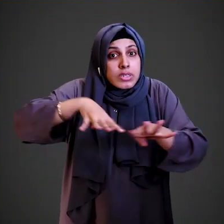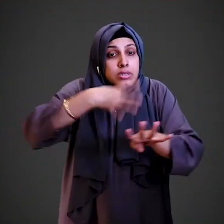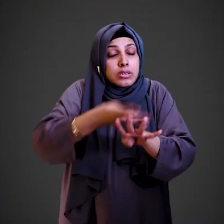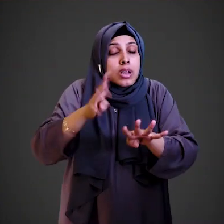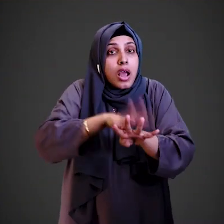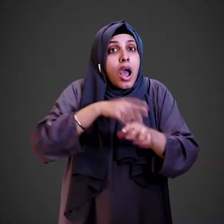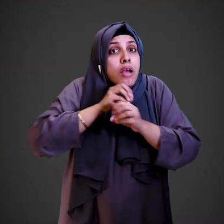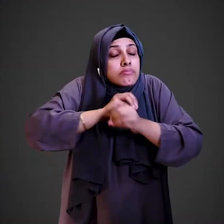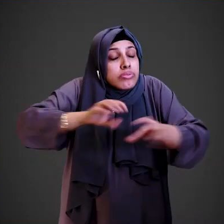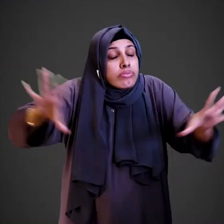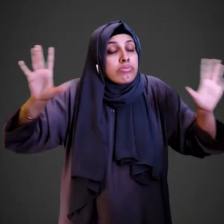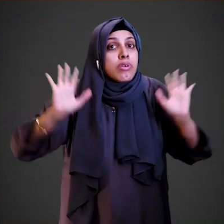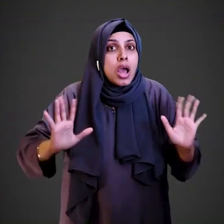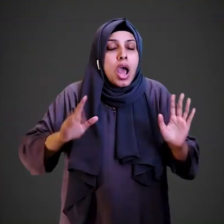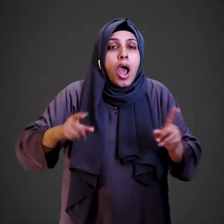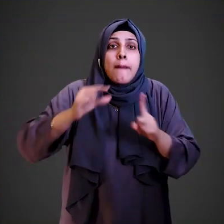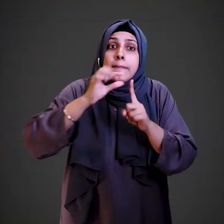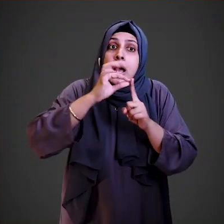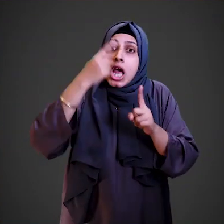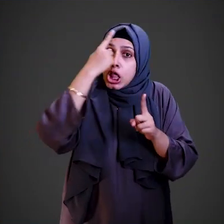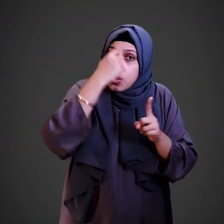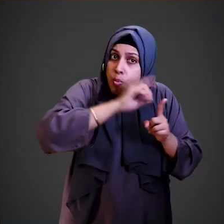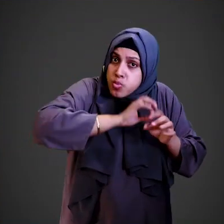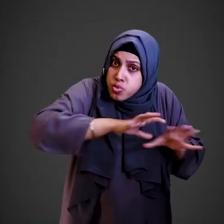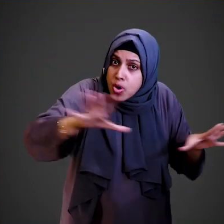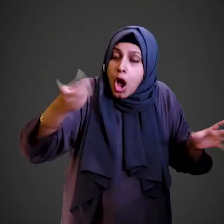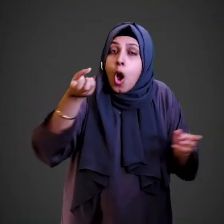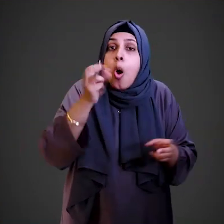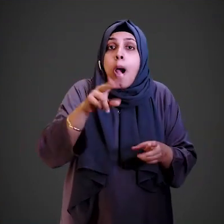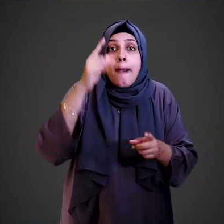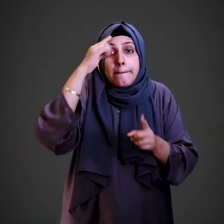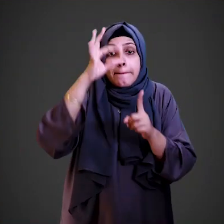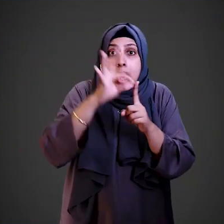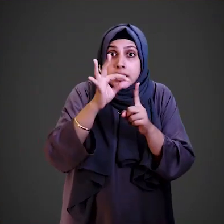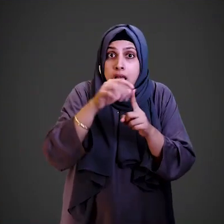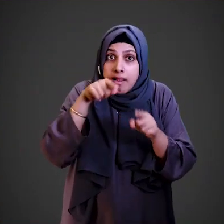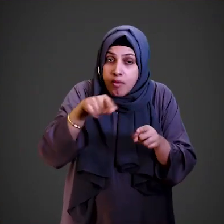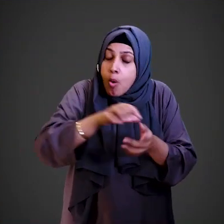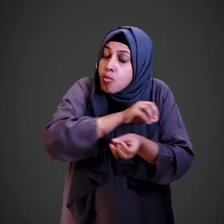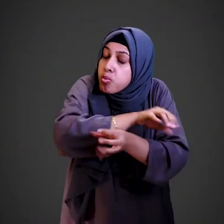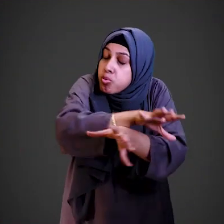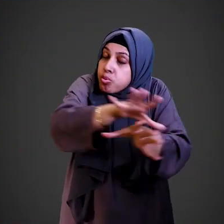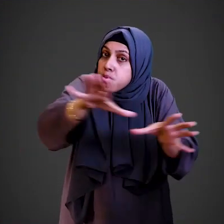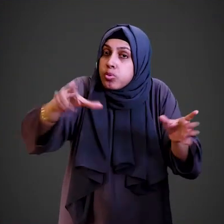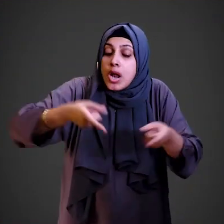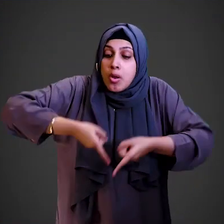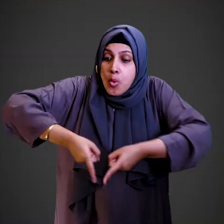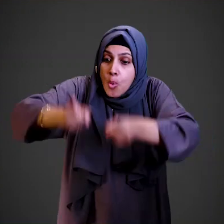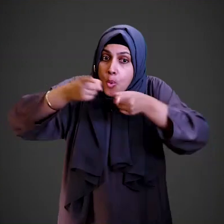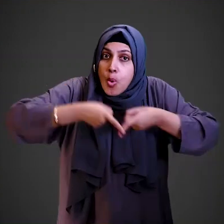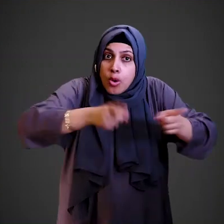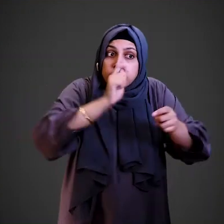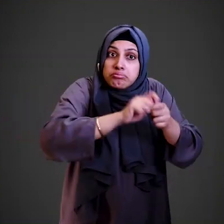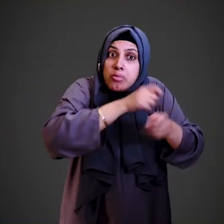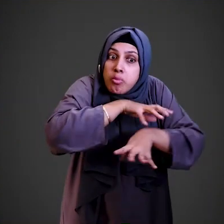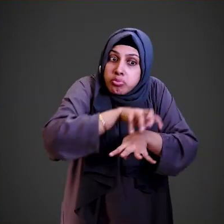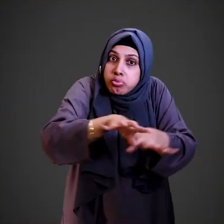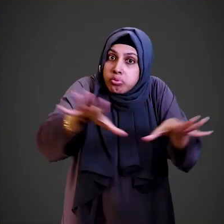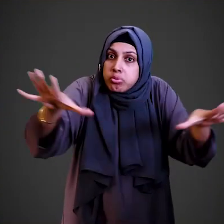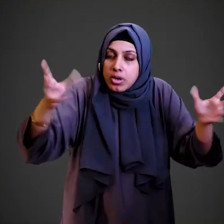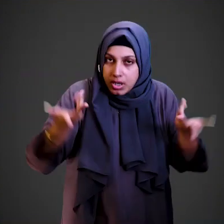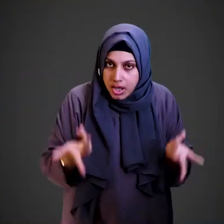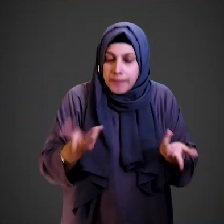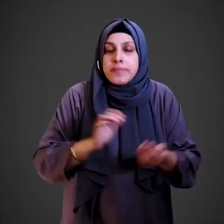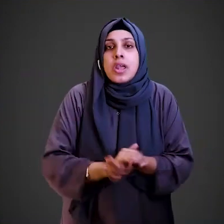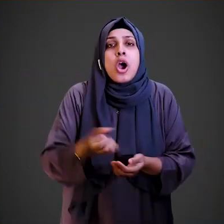عام کیا گیا۔ پورے ہندوستان اور پاکستان میں پبلک گڈ کا ایک پورا جال بچھایا گیا۔ آپ